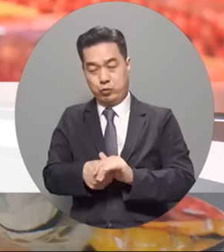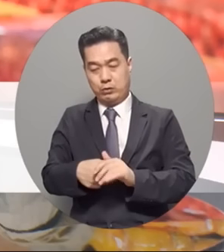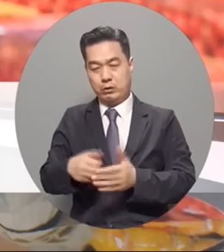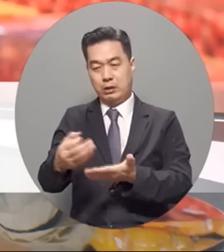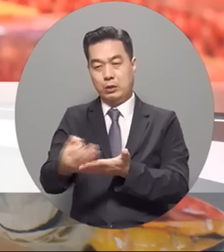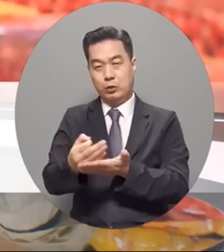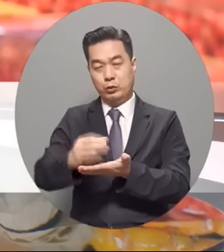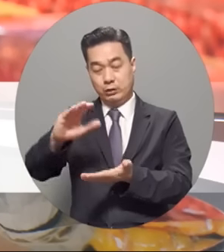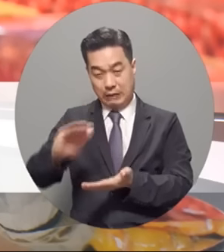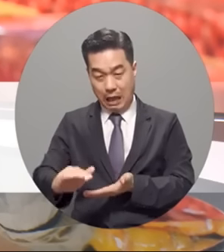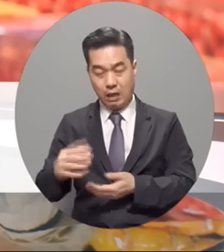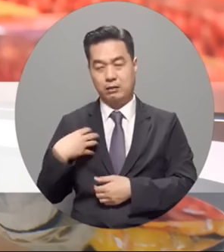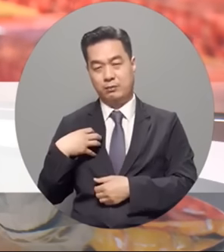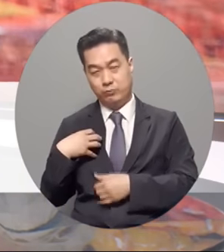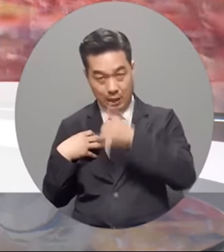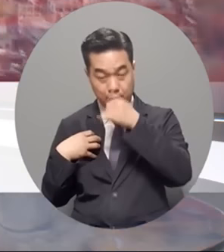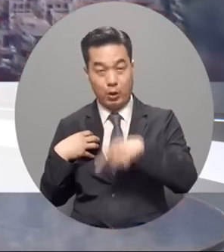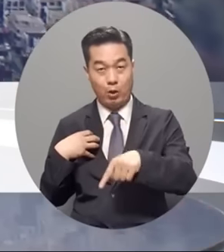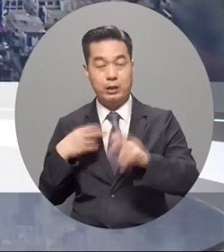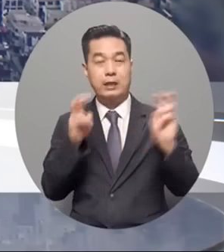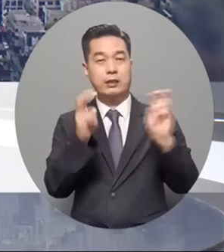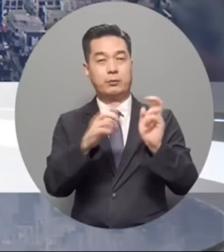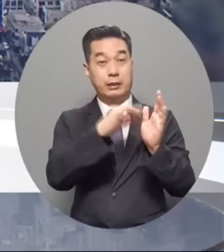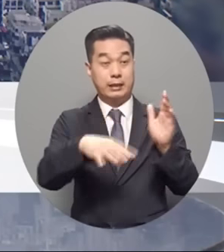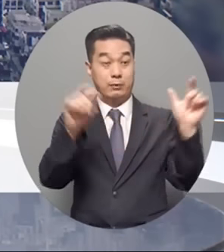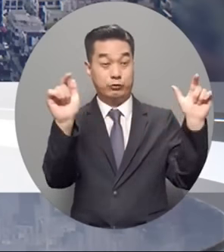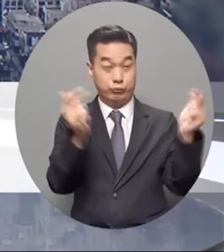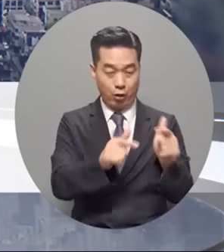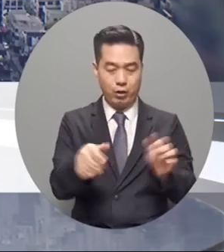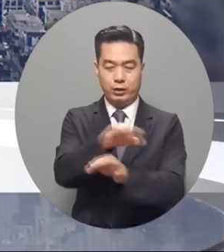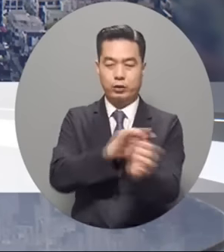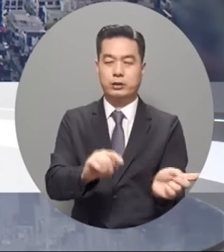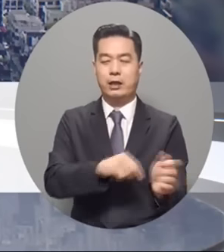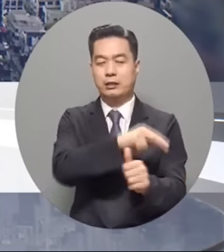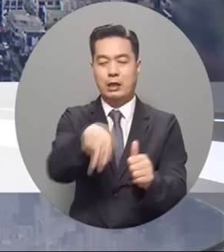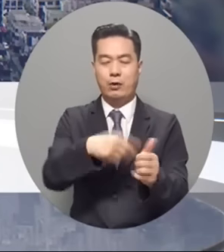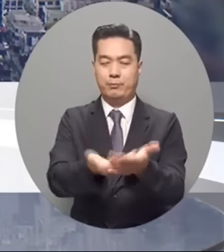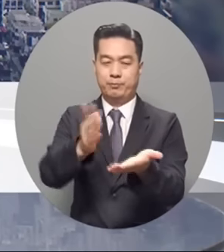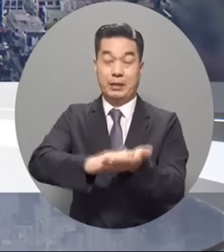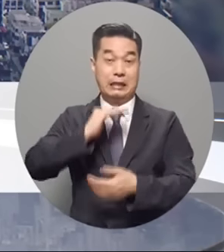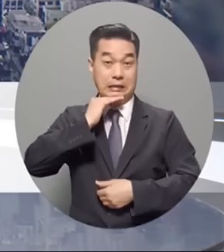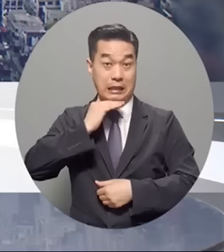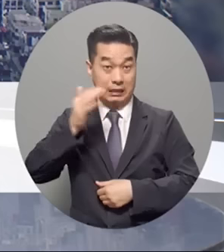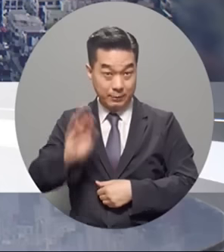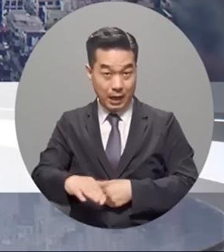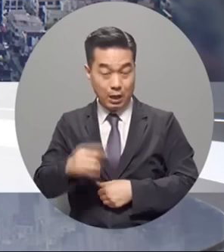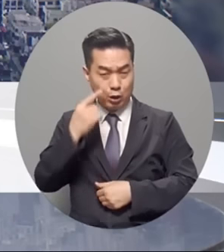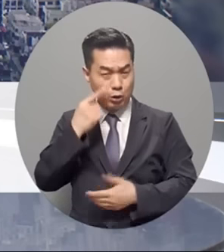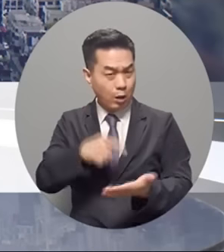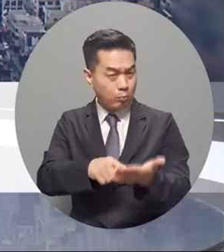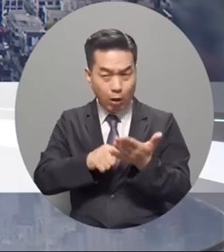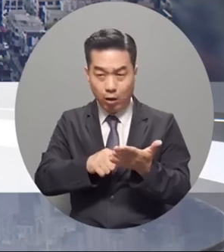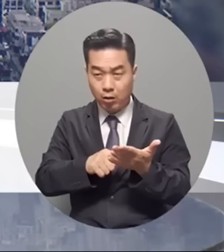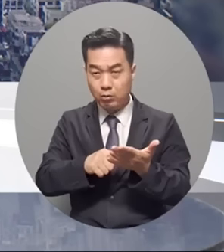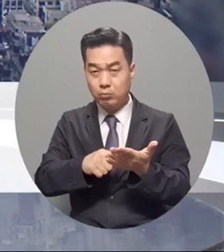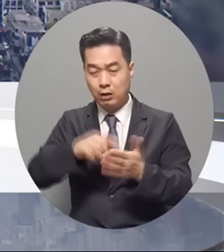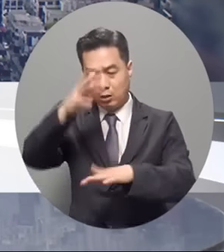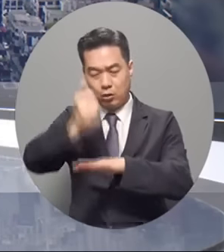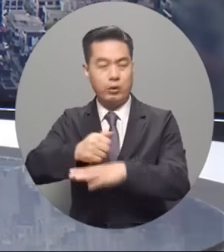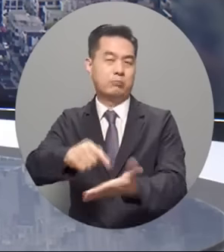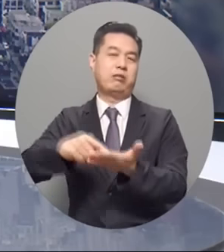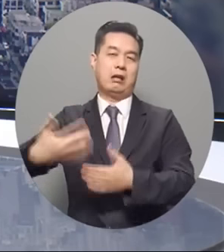집중됐습니다. 정부는 기업들의 세금을 줄여 경제 상황이 풀리길 기대했지만 가시적인 성과는 아직 보이지 않고 있습니다.